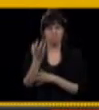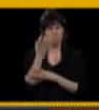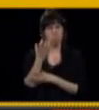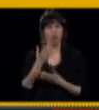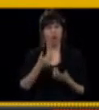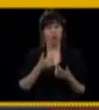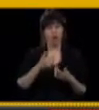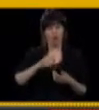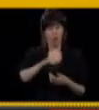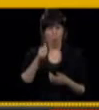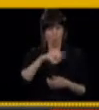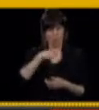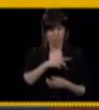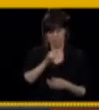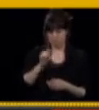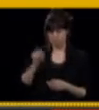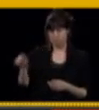les autres provinces